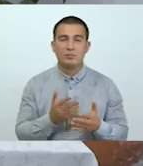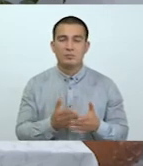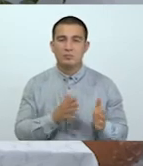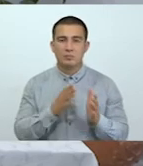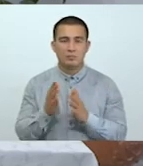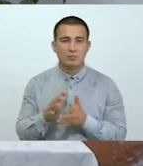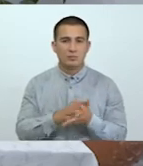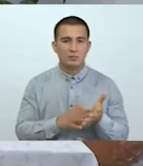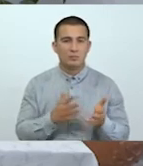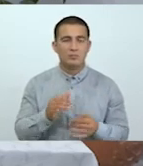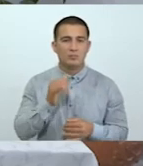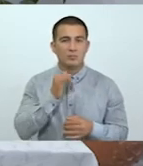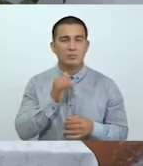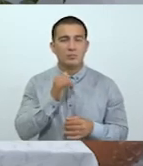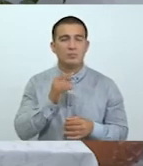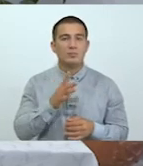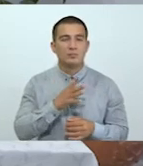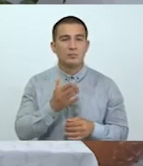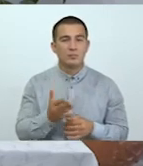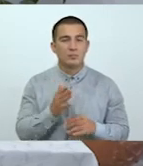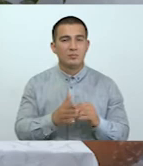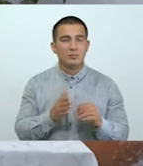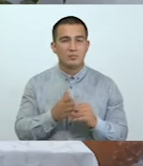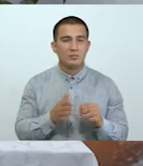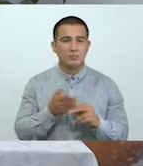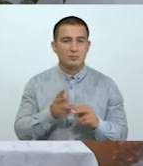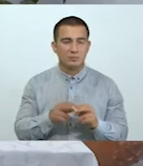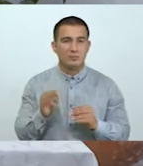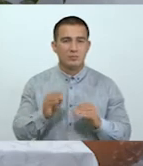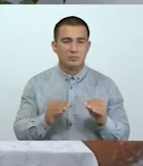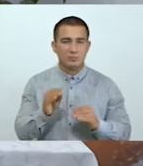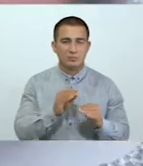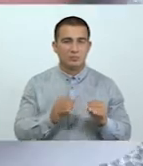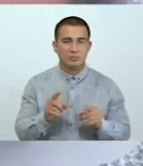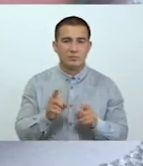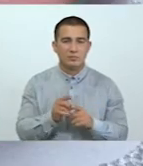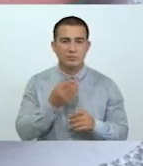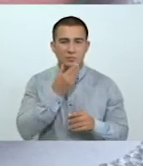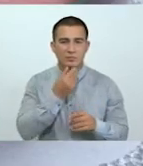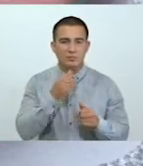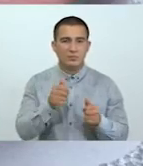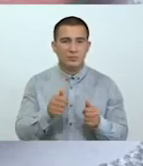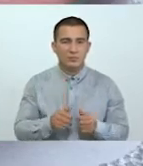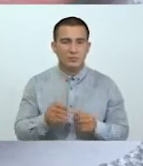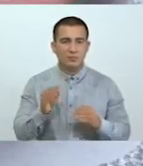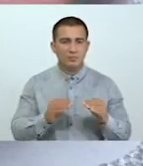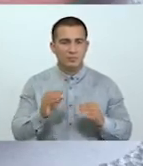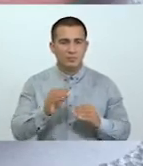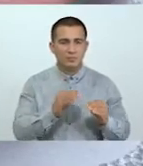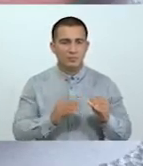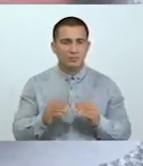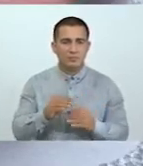navbat to'g'ralgan kolbasalarimizga. Kolbasani ham chiroyli shaklda